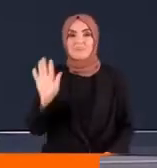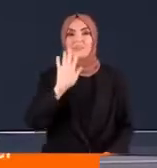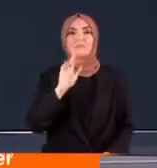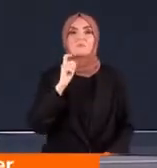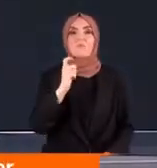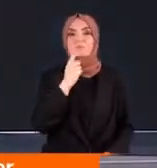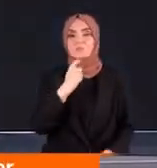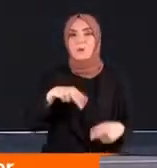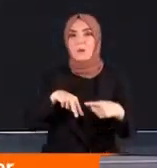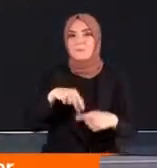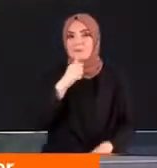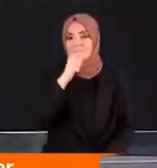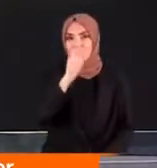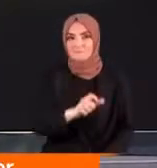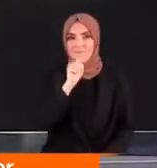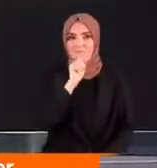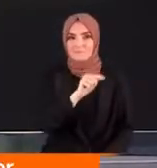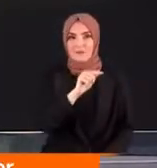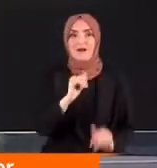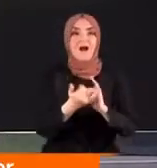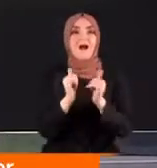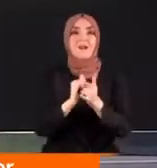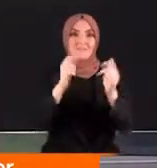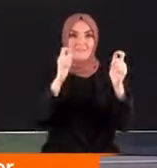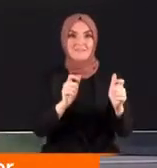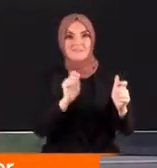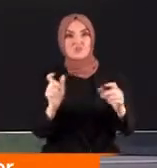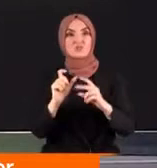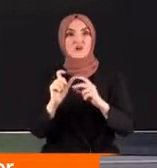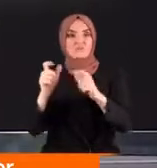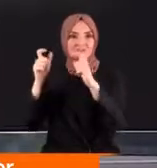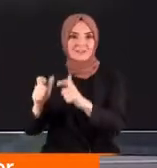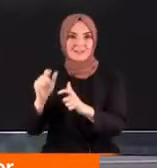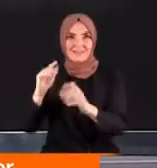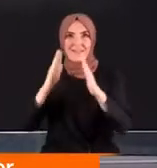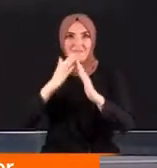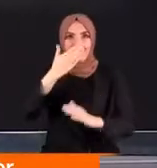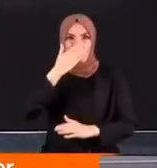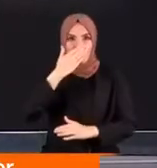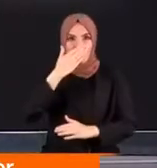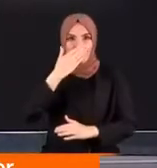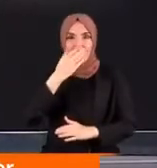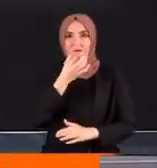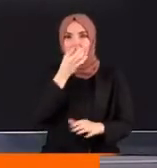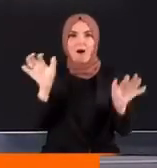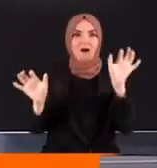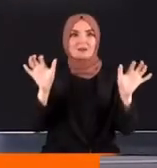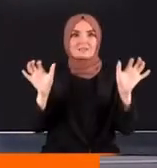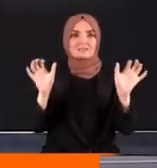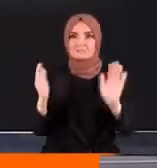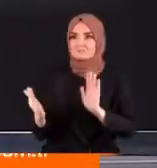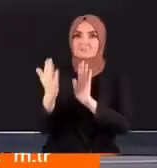59 yaşındaki Ahmet Aral, Artvin Şavşat'taki evinin önünde bir anda karşısına çıkan ayının saldırısına uğradı. Aral,